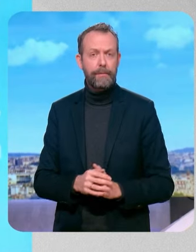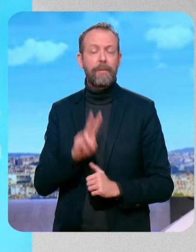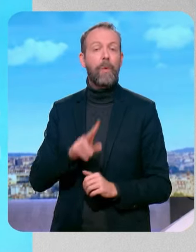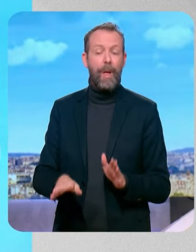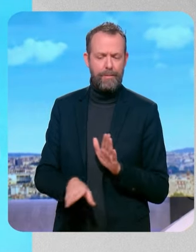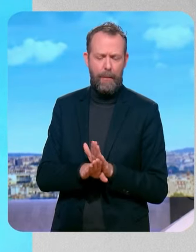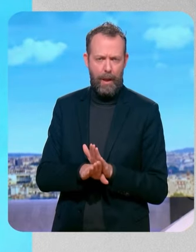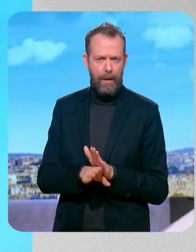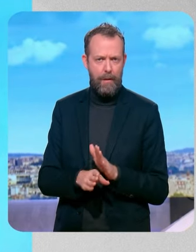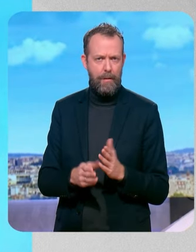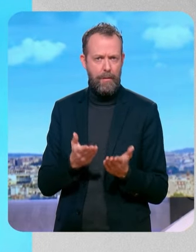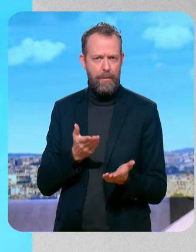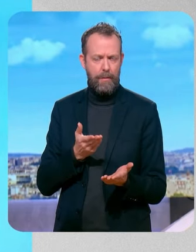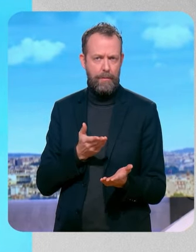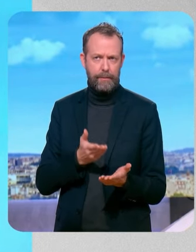départ une